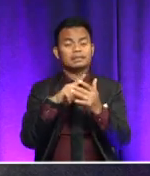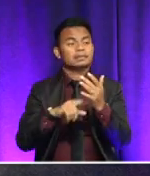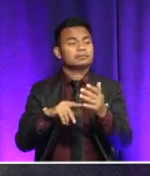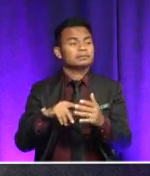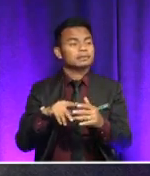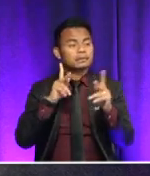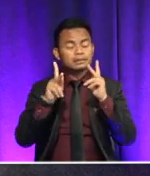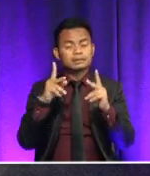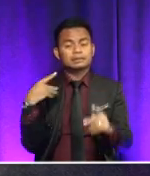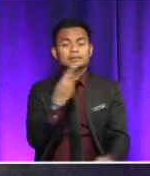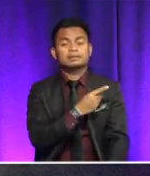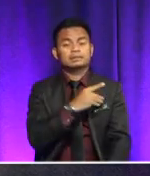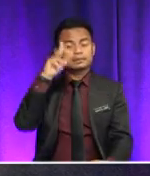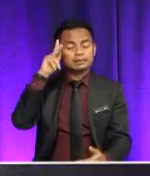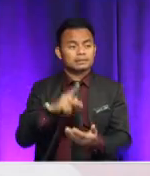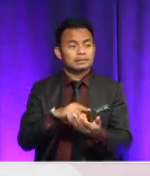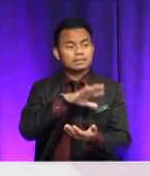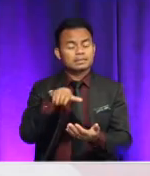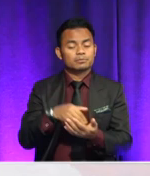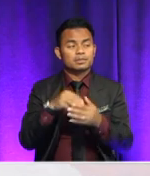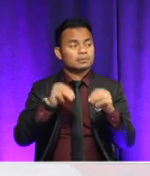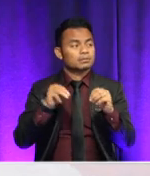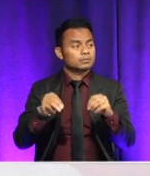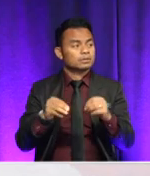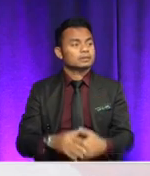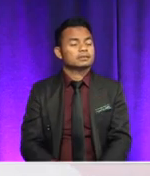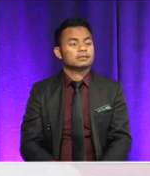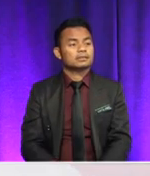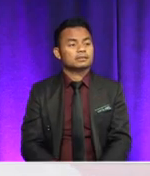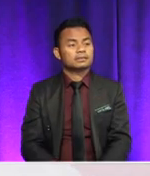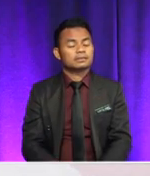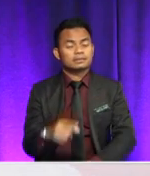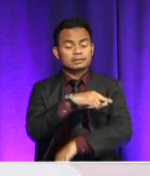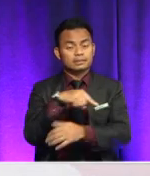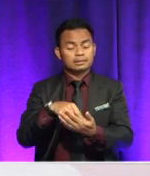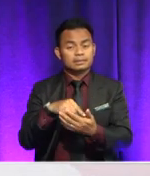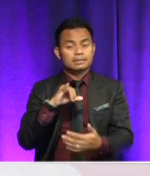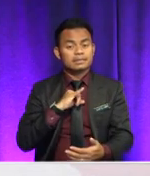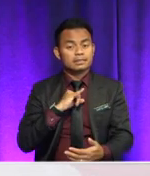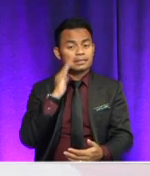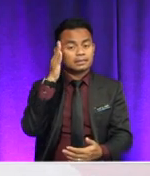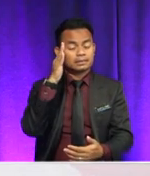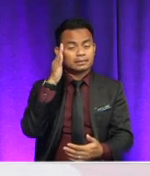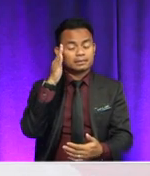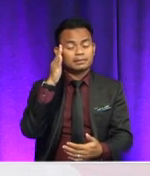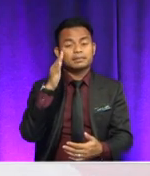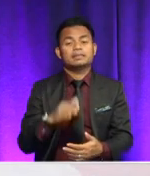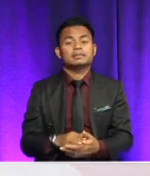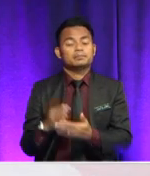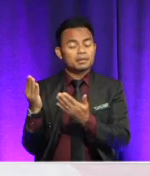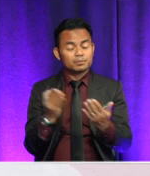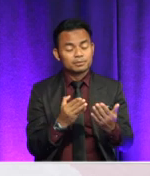persatu Baiklah Hari ini saya akan membawakan anak-anak murid saya yaitu tiga ekor kumbang dan